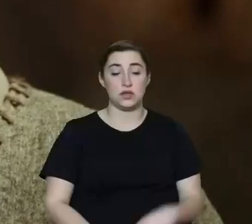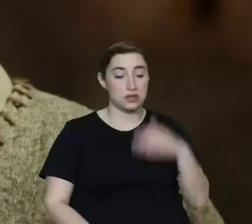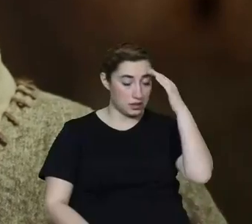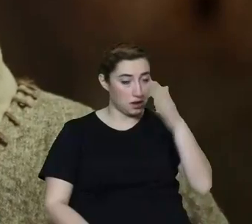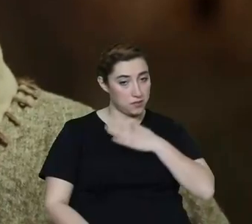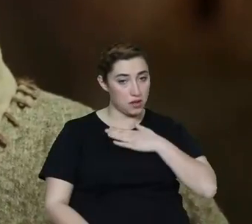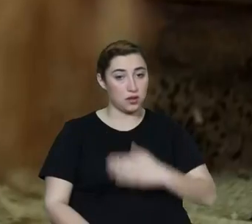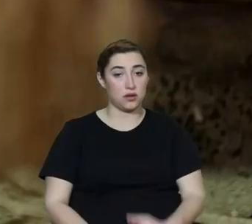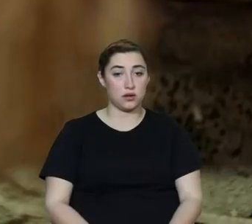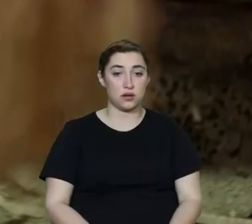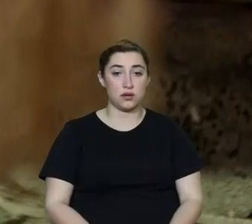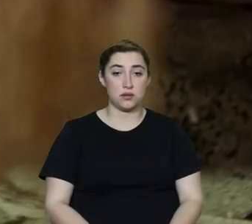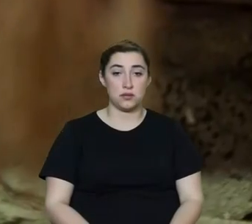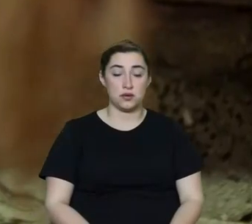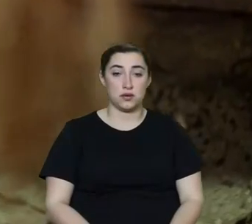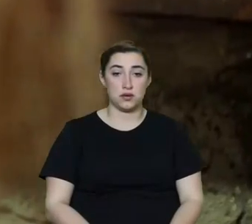Selamun aleyküm.